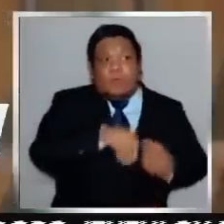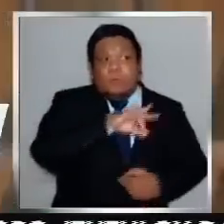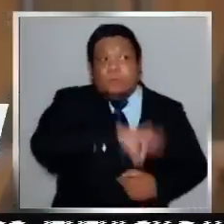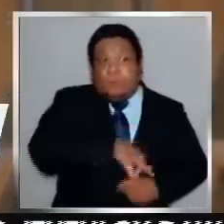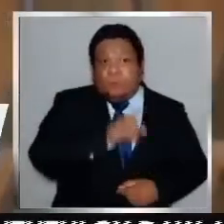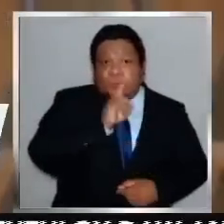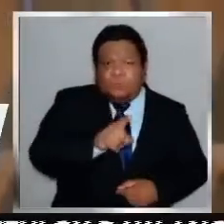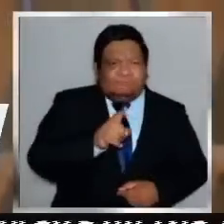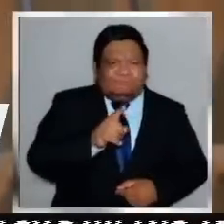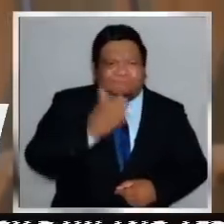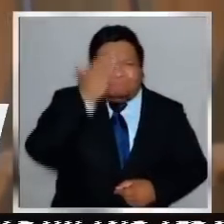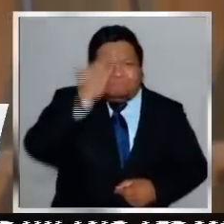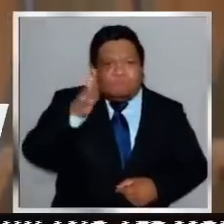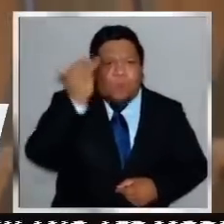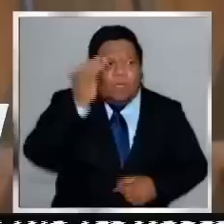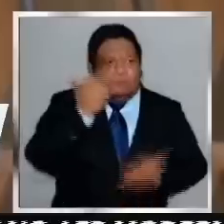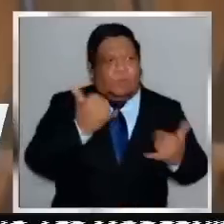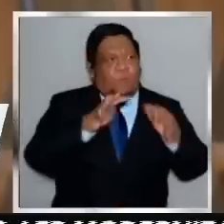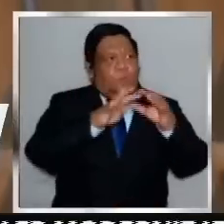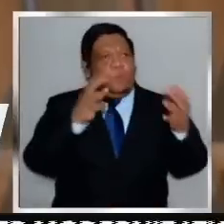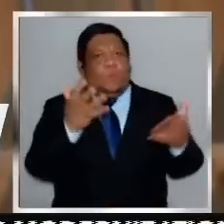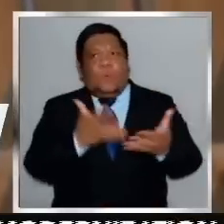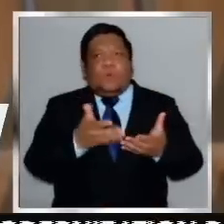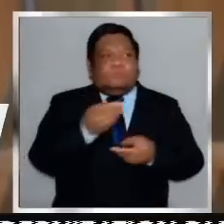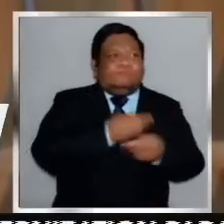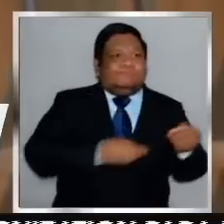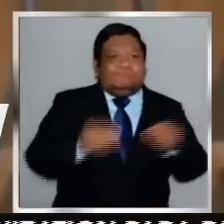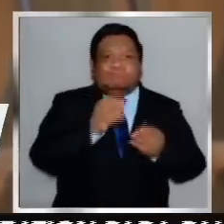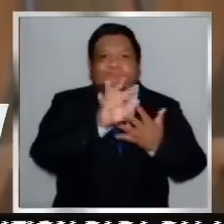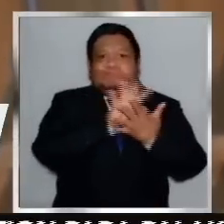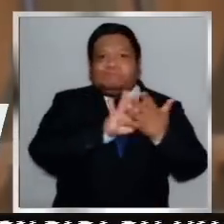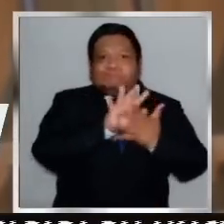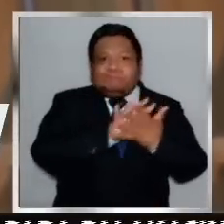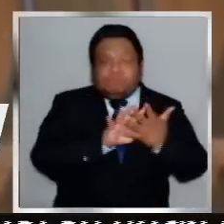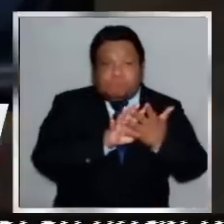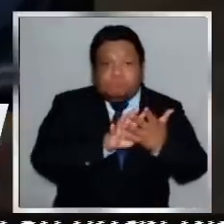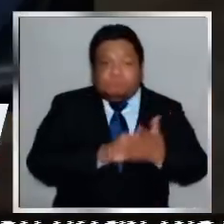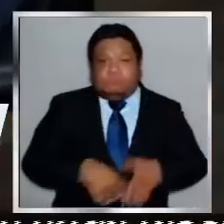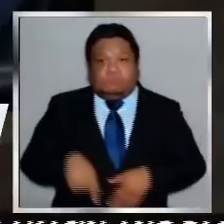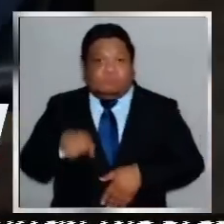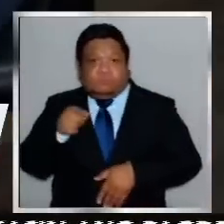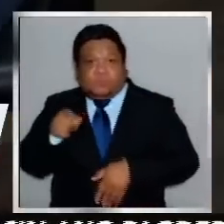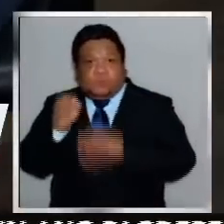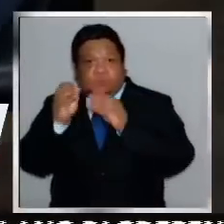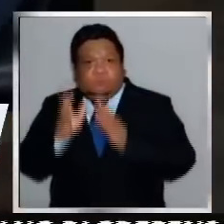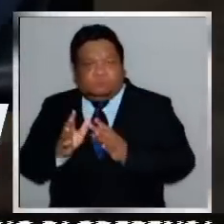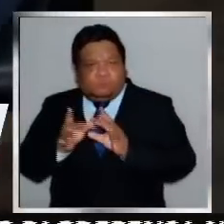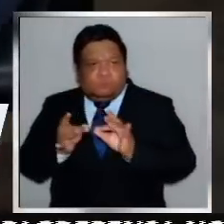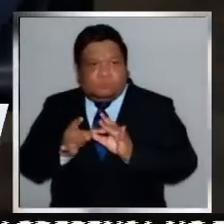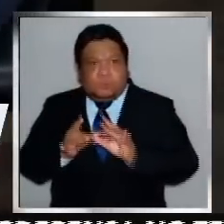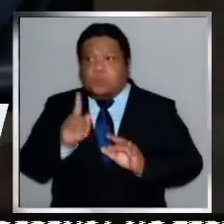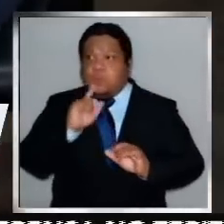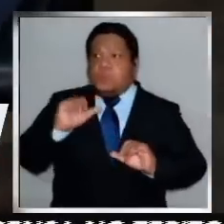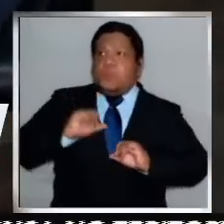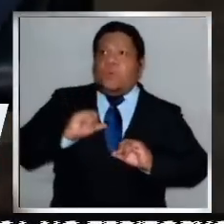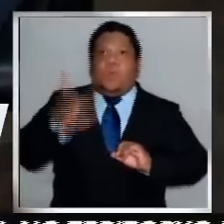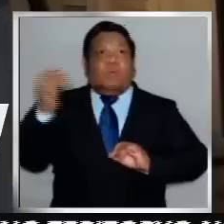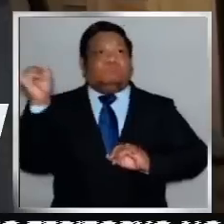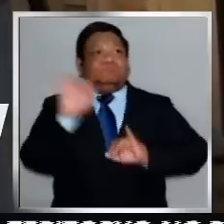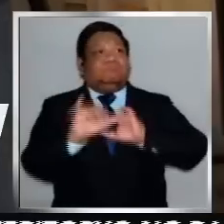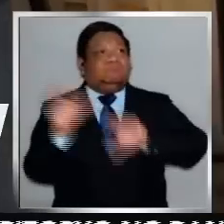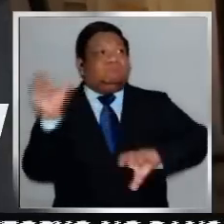climate. Sabi pa ni Professor Punong Bayan, kung ipinagmamalaki ng Pangulo ang iba't ibang investment pledges na nakukuha nito sa pagpunta sa ibang